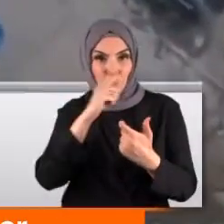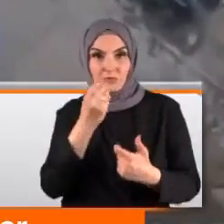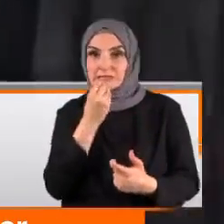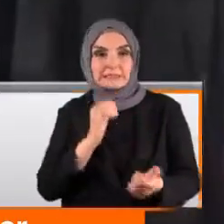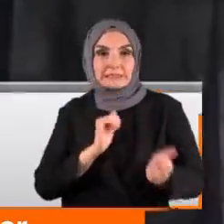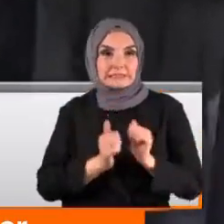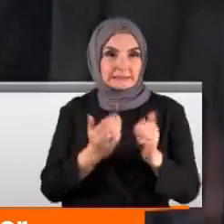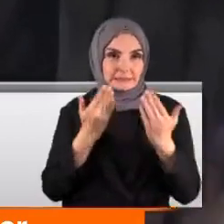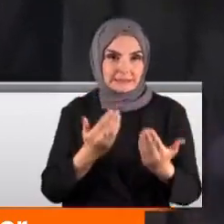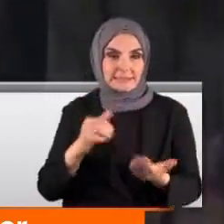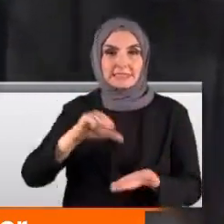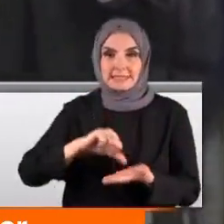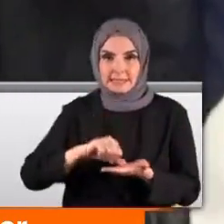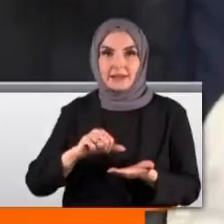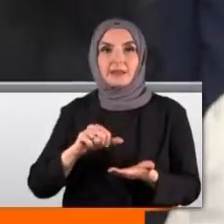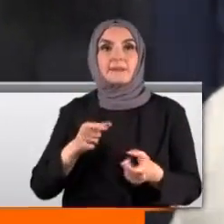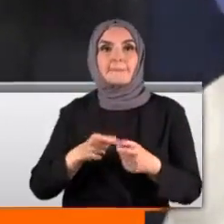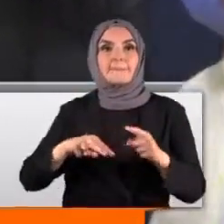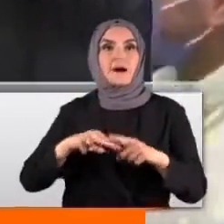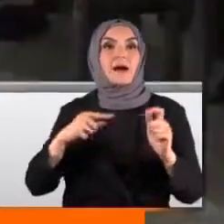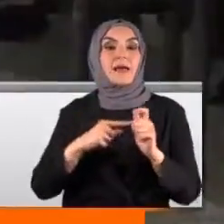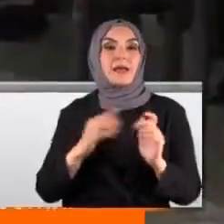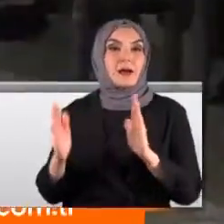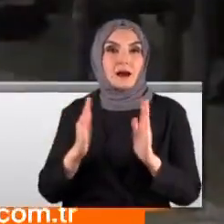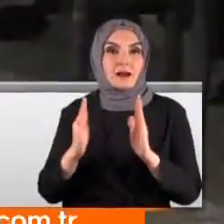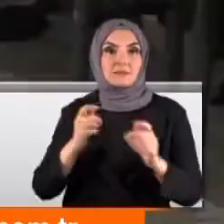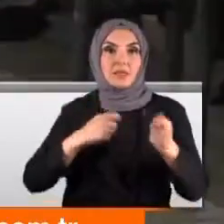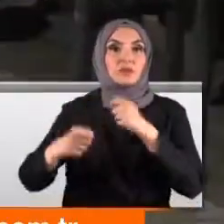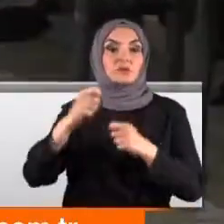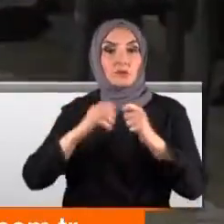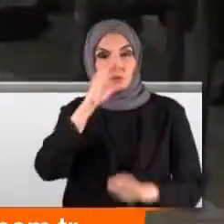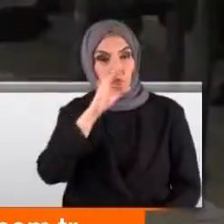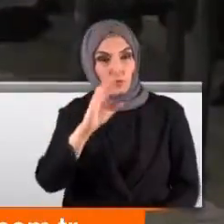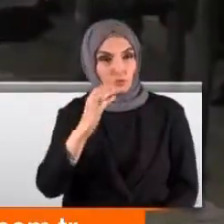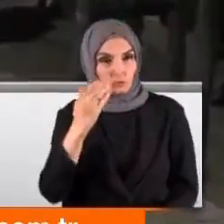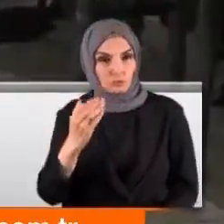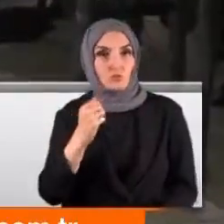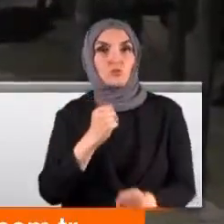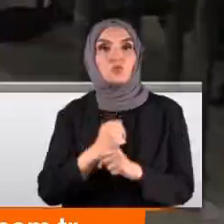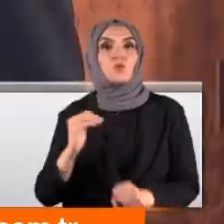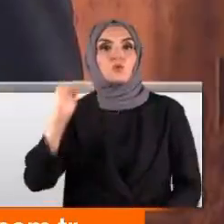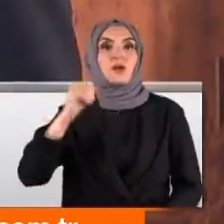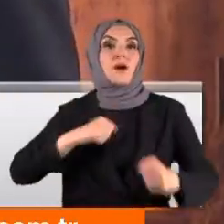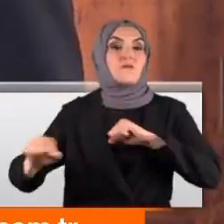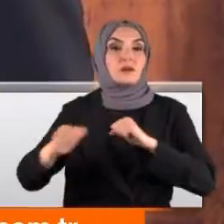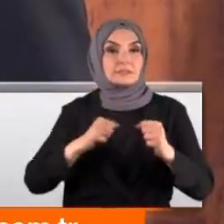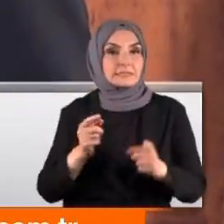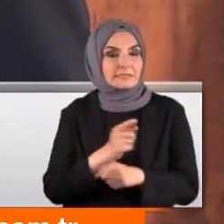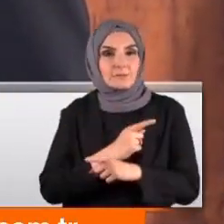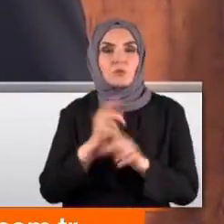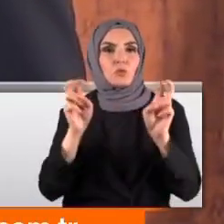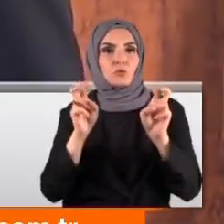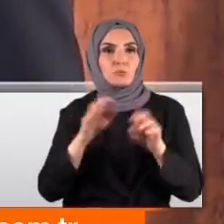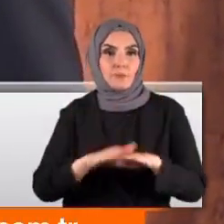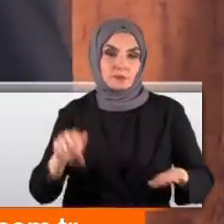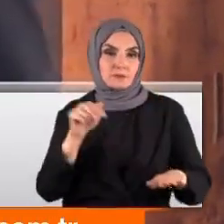ve Birleşik Arap Emirlikleri arasındaki ticaret koridoru, Güney Kafkasya'nın istikrarı gibi kritik konular da masada olacak. Erdoğan